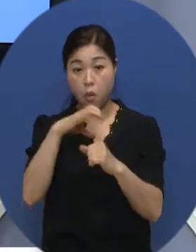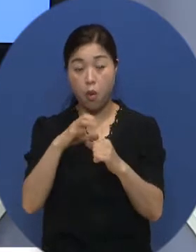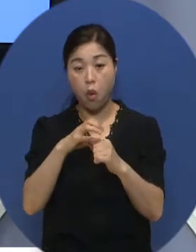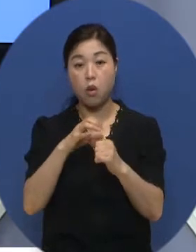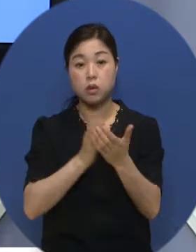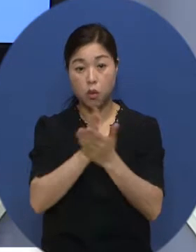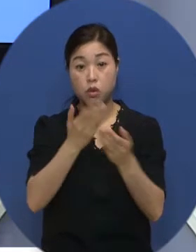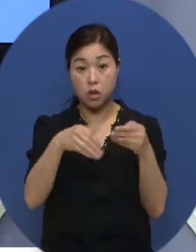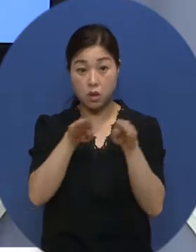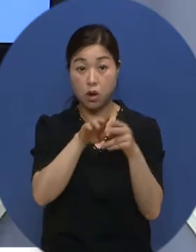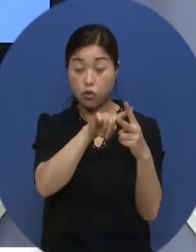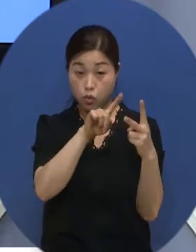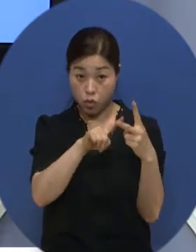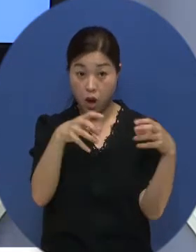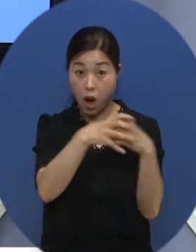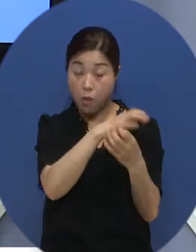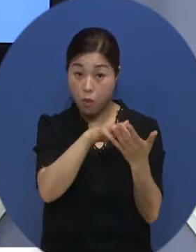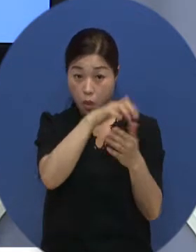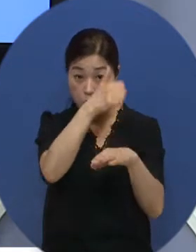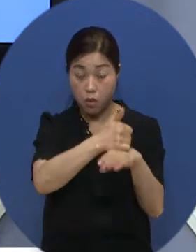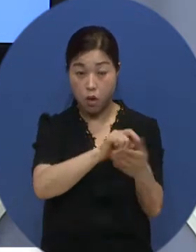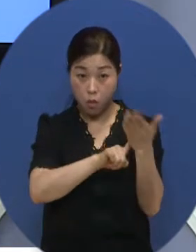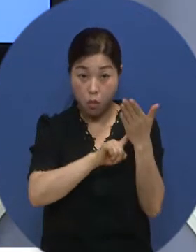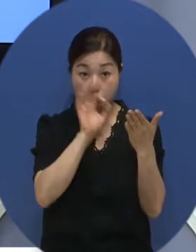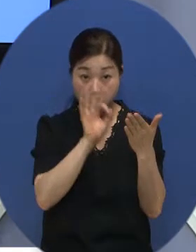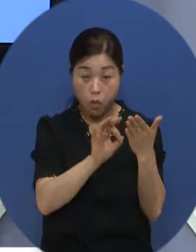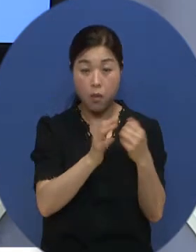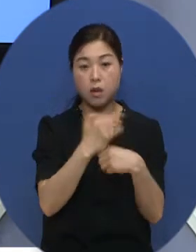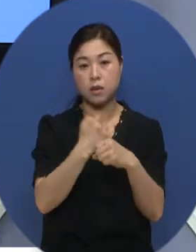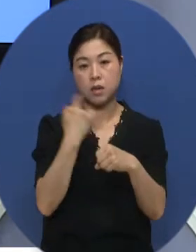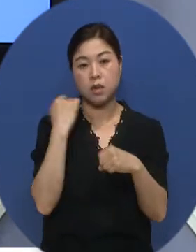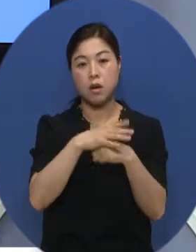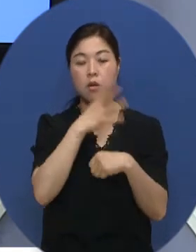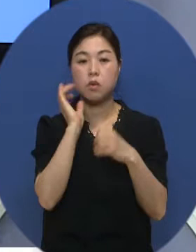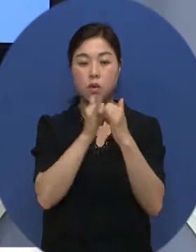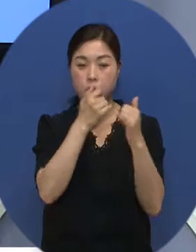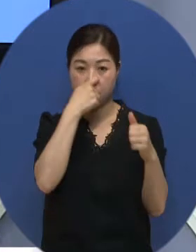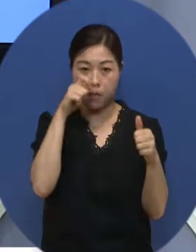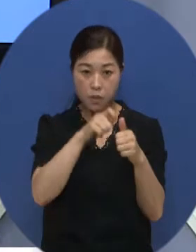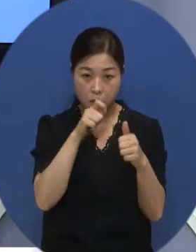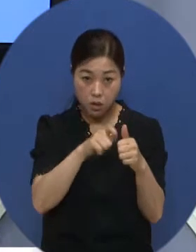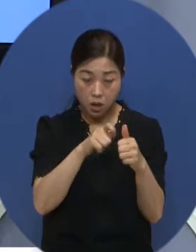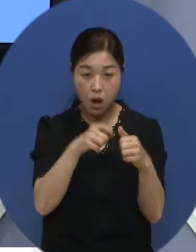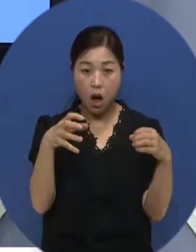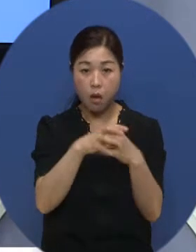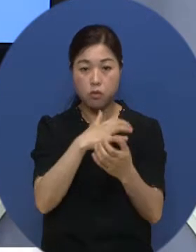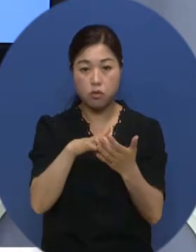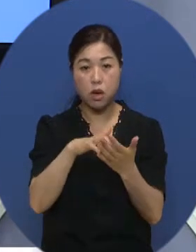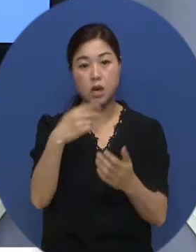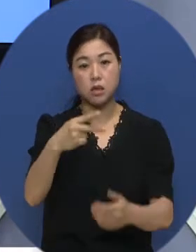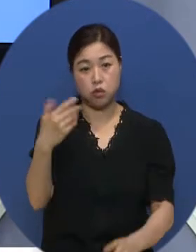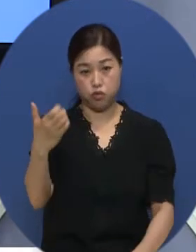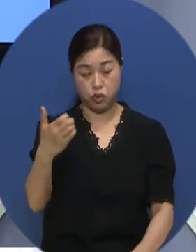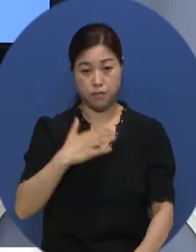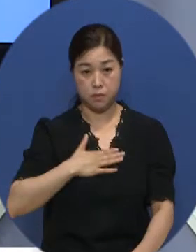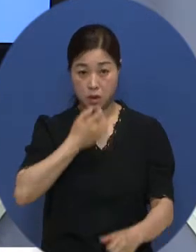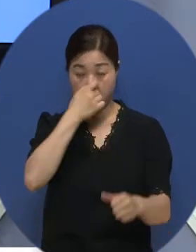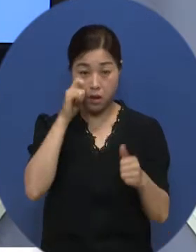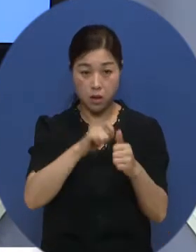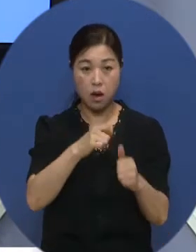전문기관 2곳이 집계한 결과 지난해 노인 학대 는 총 2009 10권 발생했고 정서적 학대가